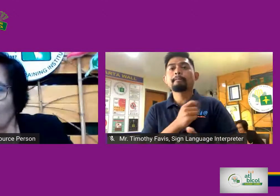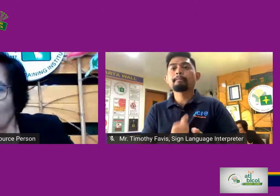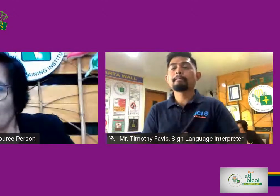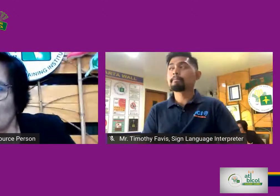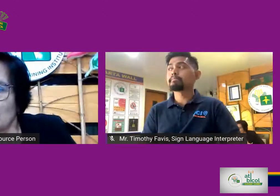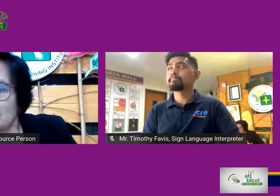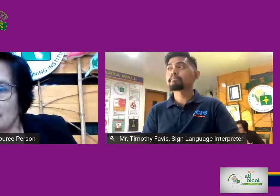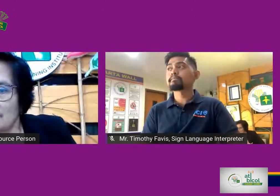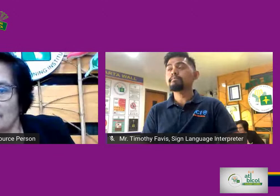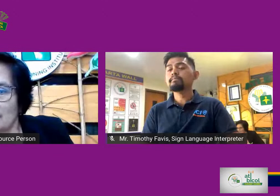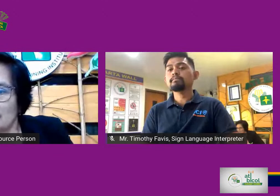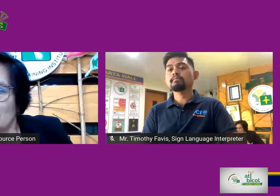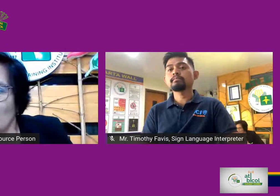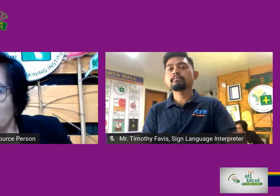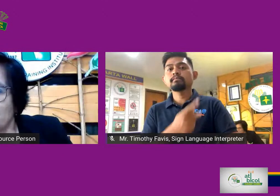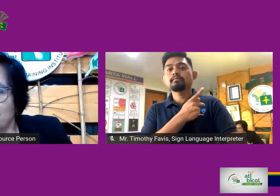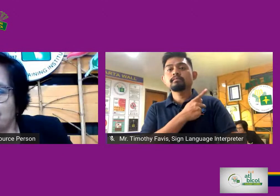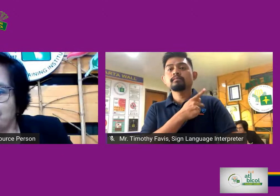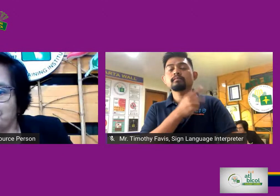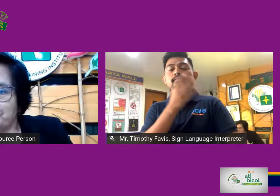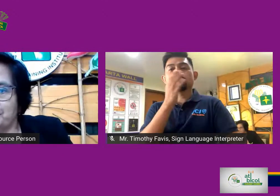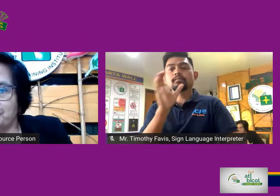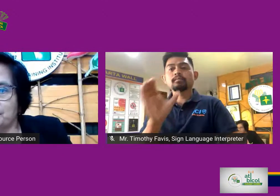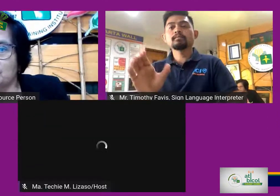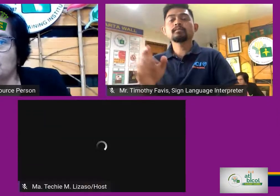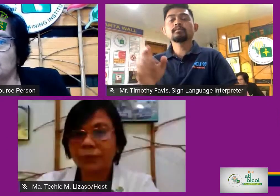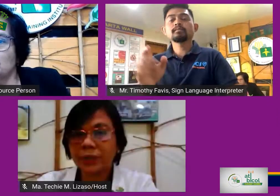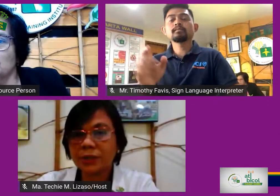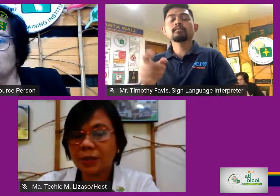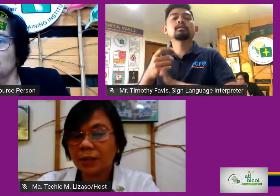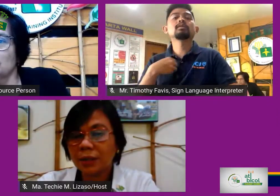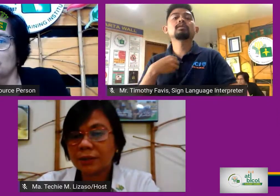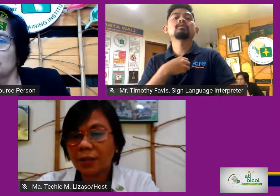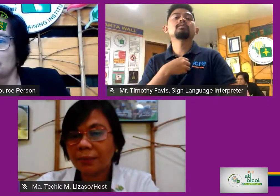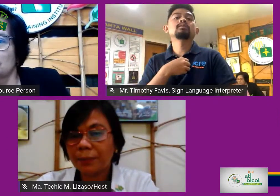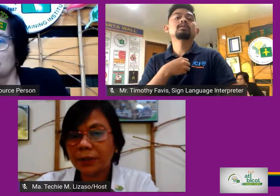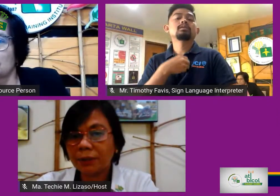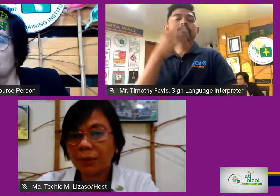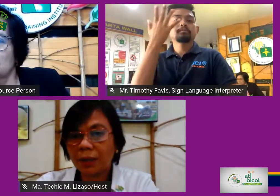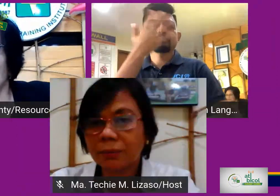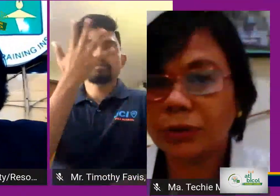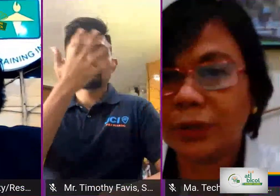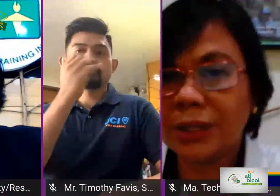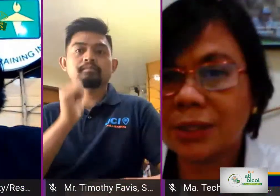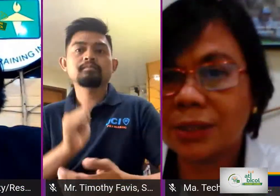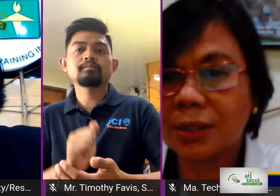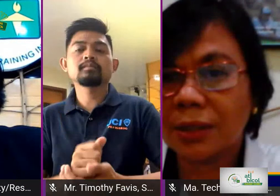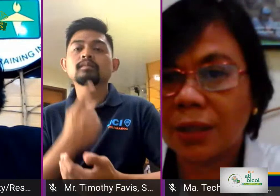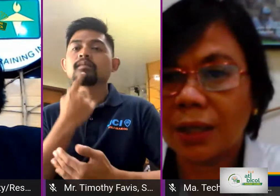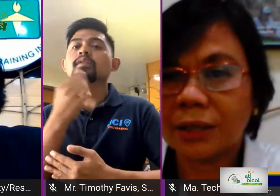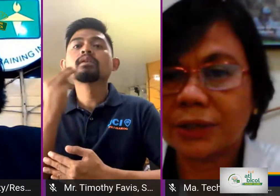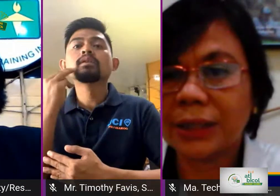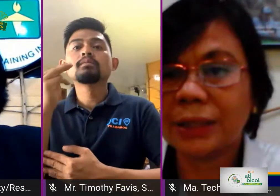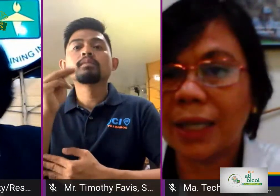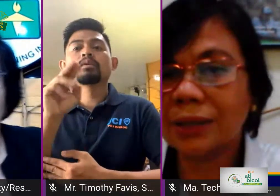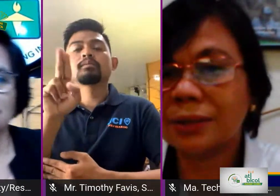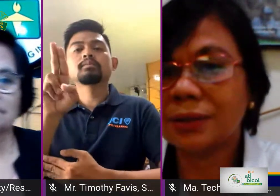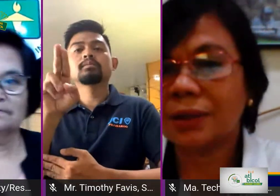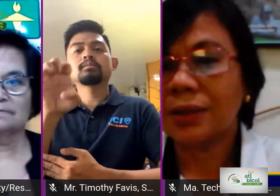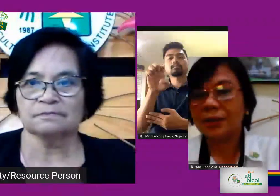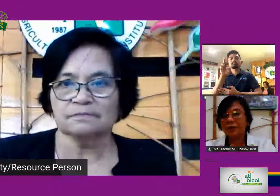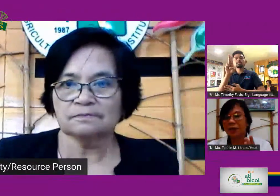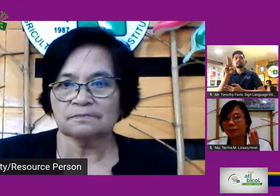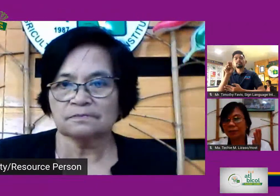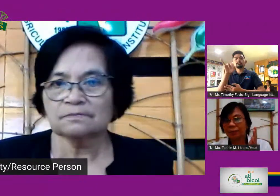Okay na? Is there may mga comments po here from our viewers. Sabi po ni Ma'am Denise